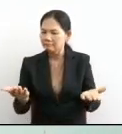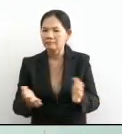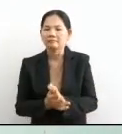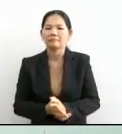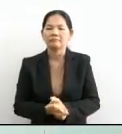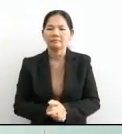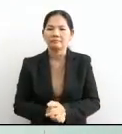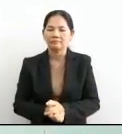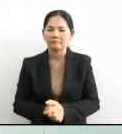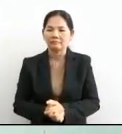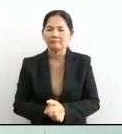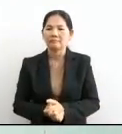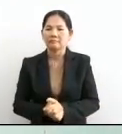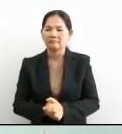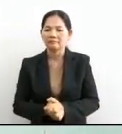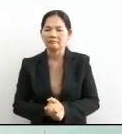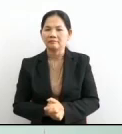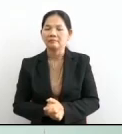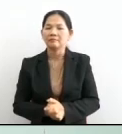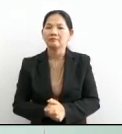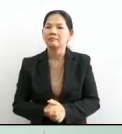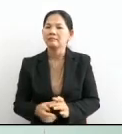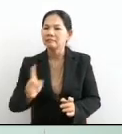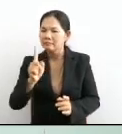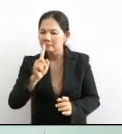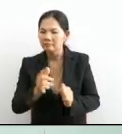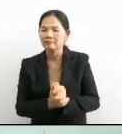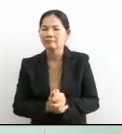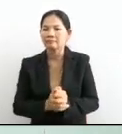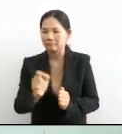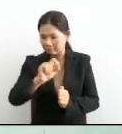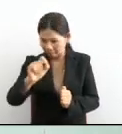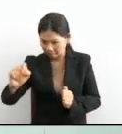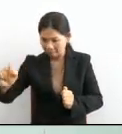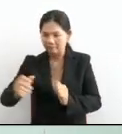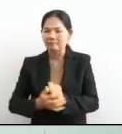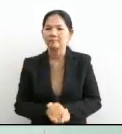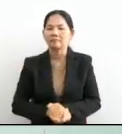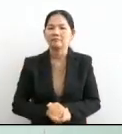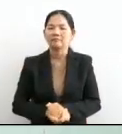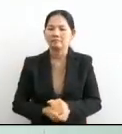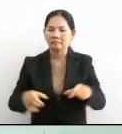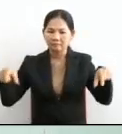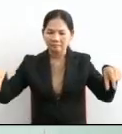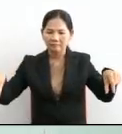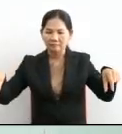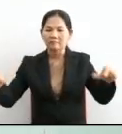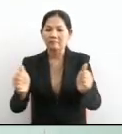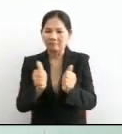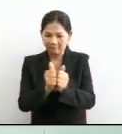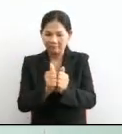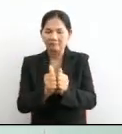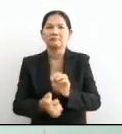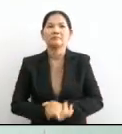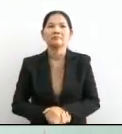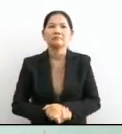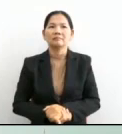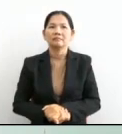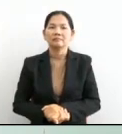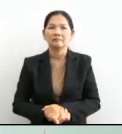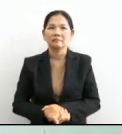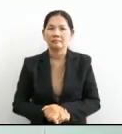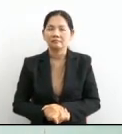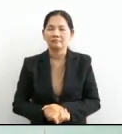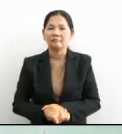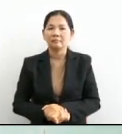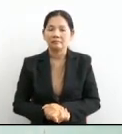cái hai thả ca chà chẳng ca nó ta sở xế chà đôi mặt đạch tờ ca nâng ớ chà hai thân áp bìa chí